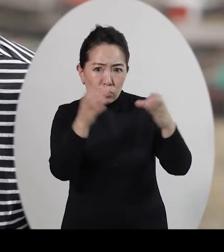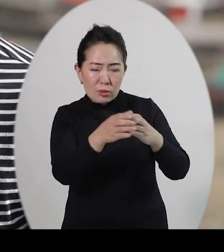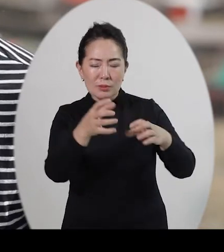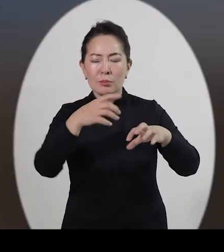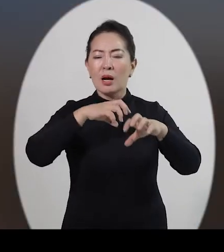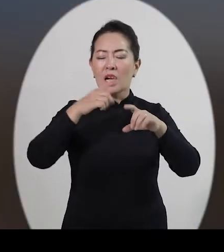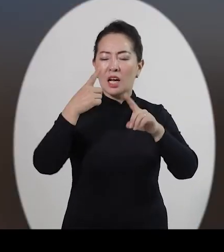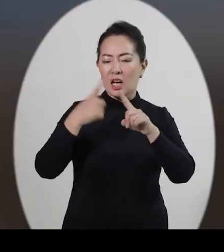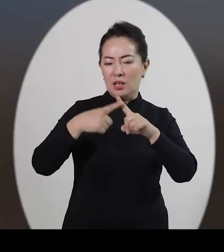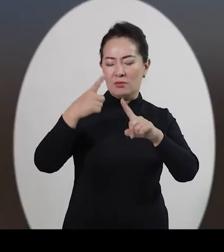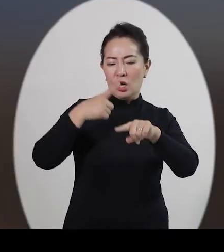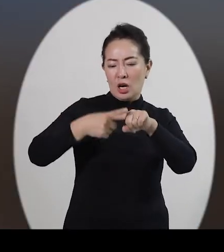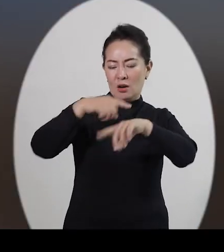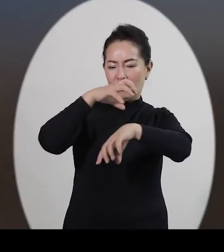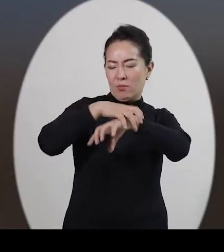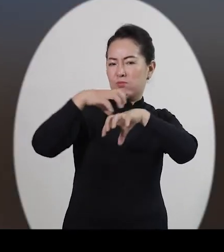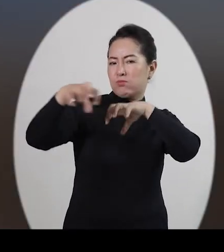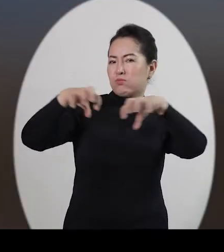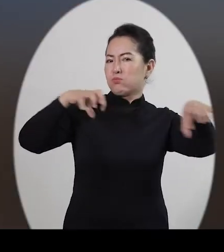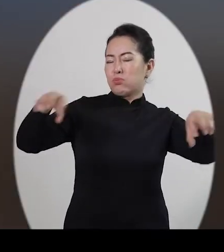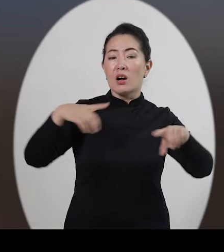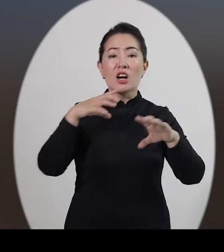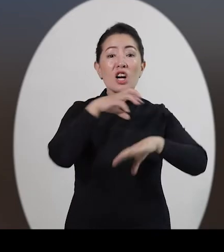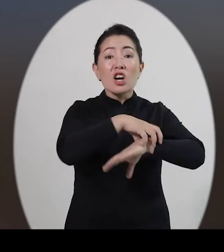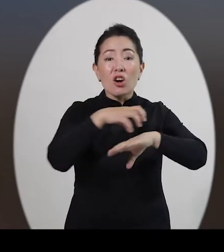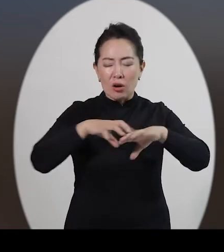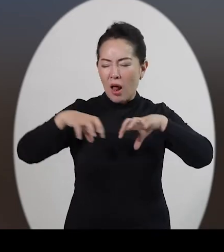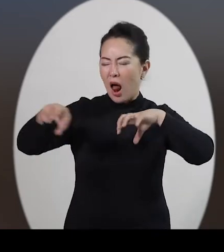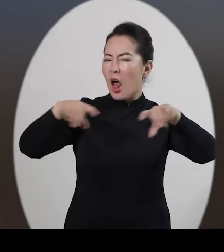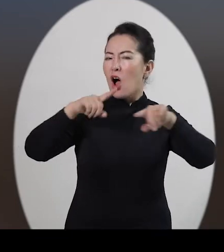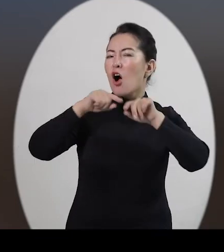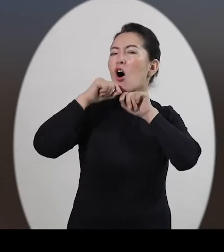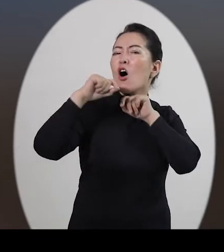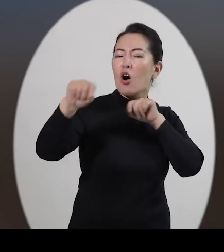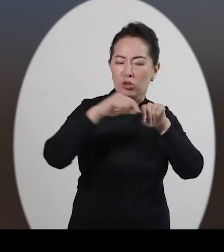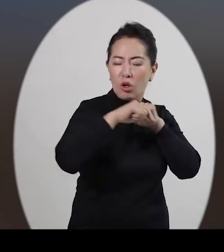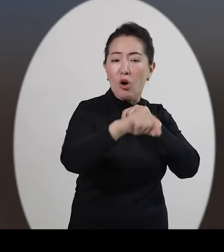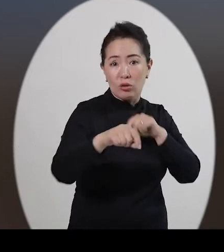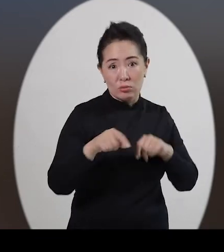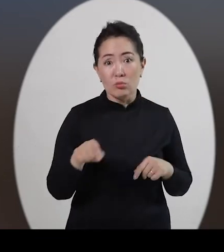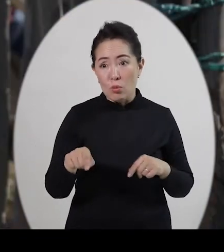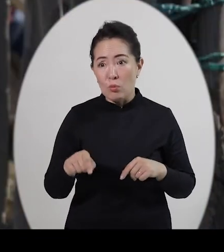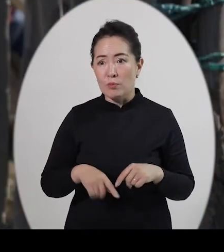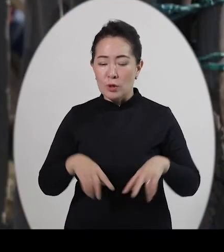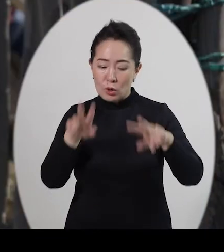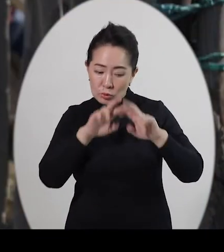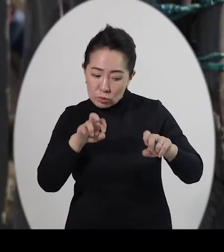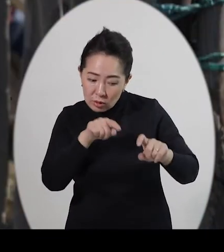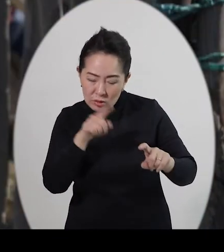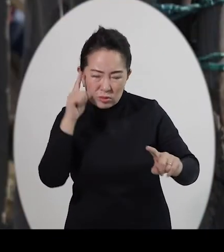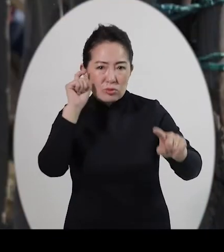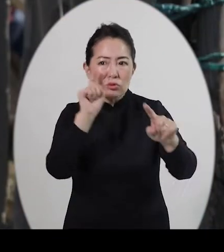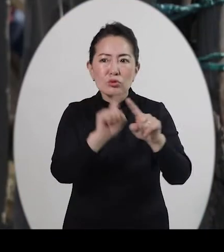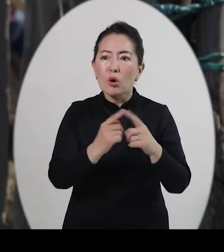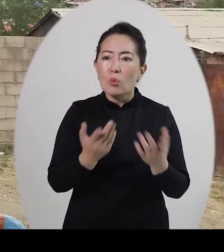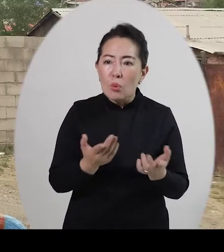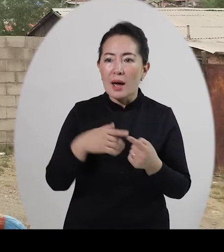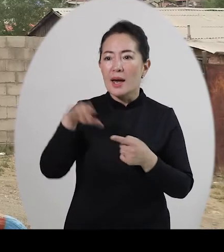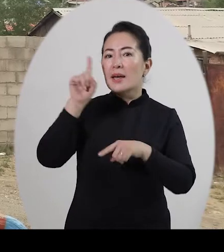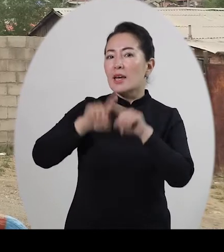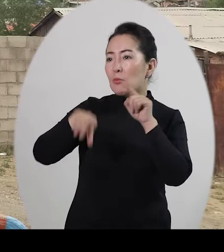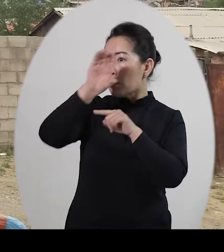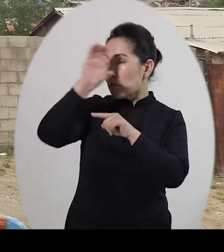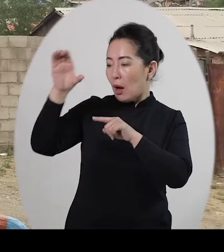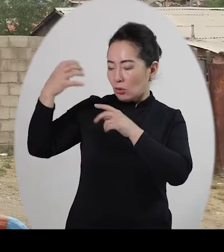яг зорилтод бүлэг маань захын гэр хороод л захын дүүргүүд, захын бүсүүдээр байсан. Судалгааны гол зорилго зорилт